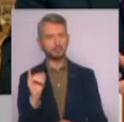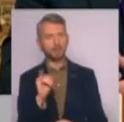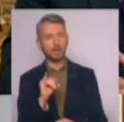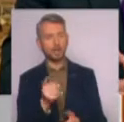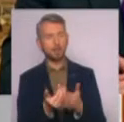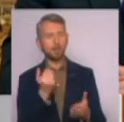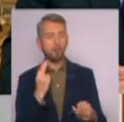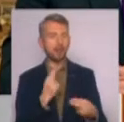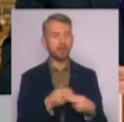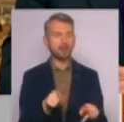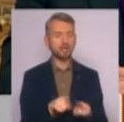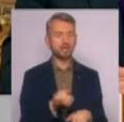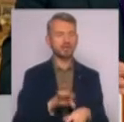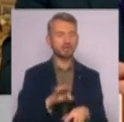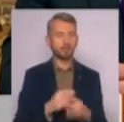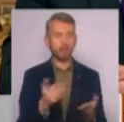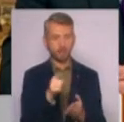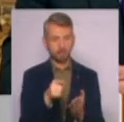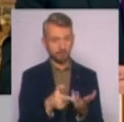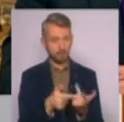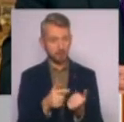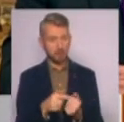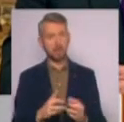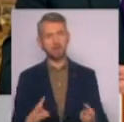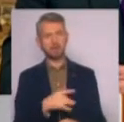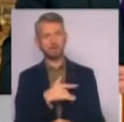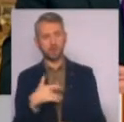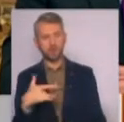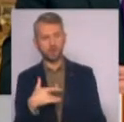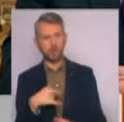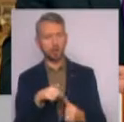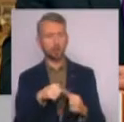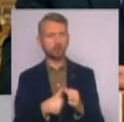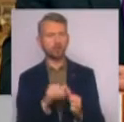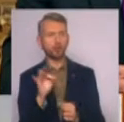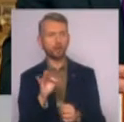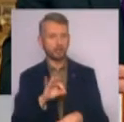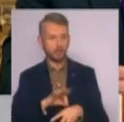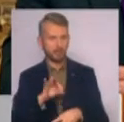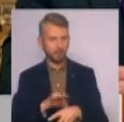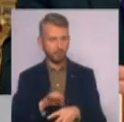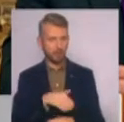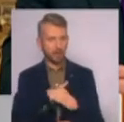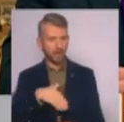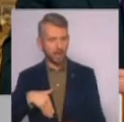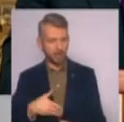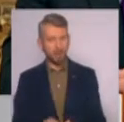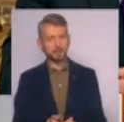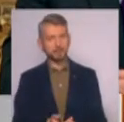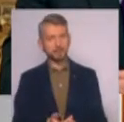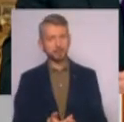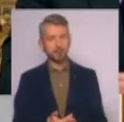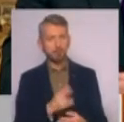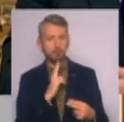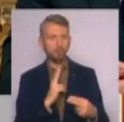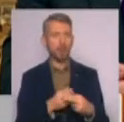попередження таких захворювань, яких ви назвали, пневмонія, хронічне обструктивне захворювання легень, профілактика